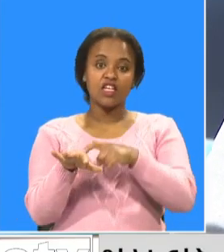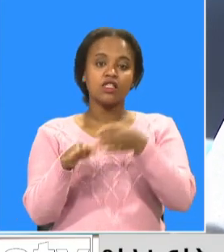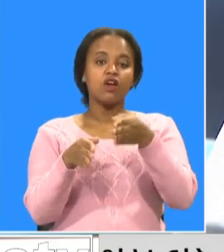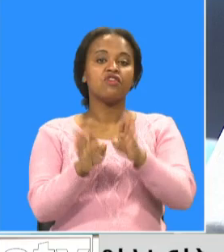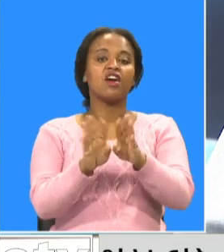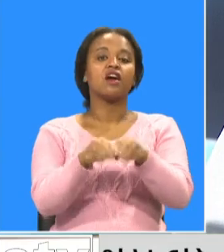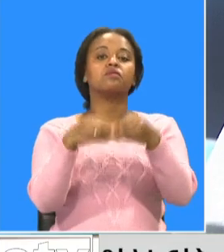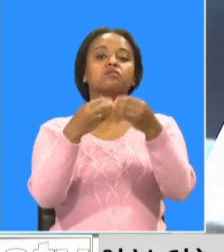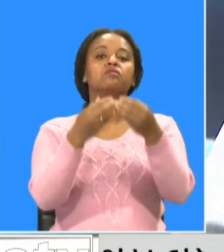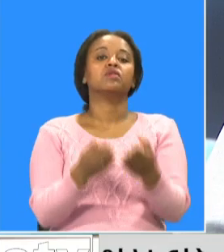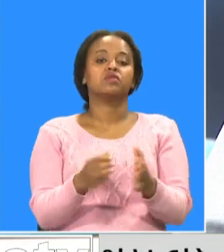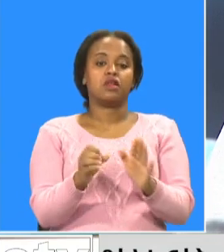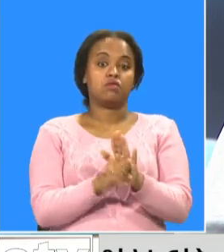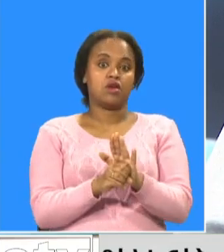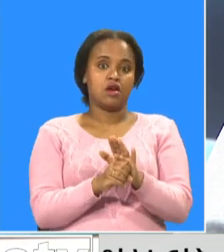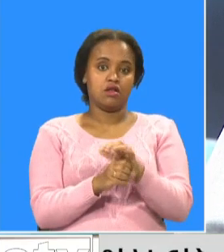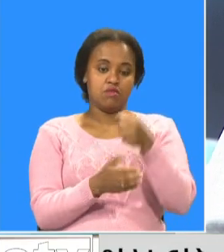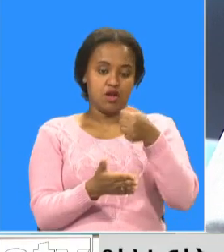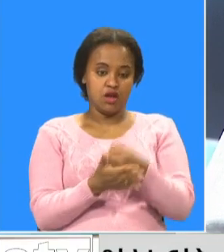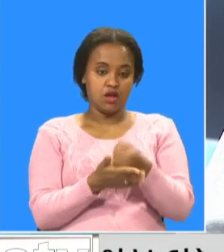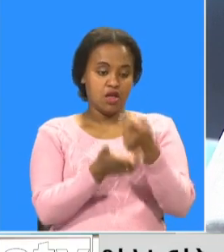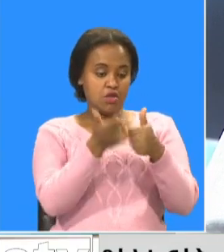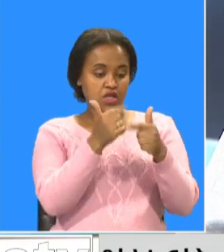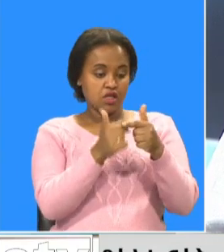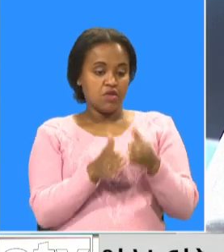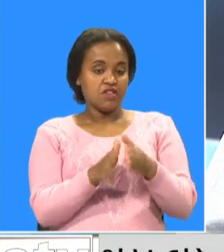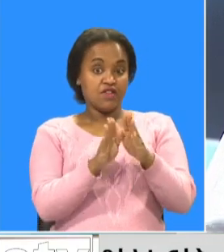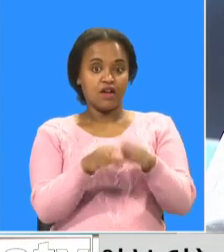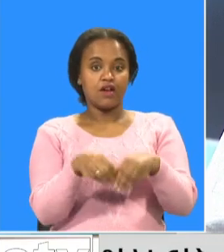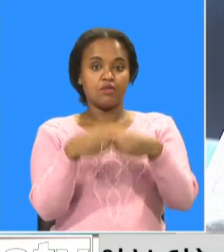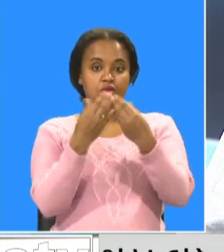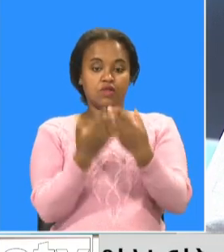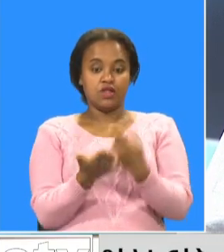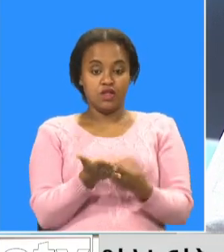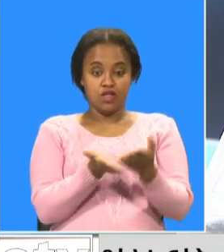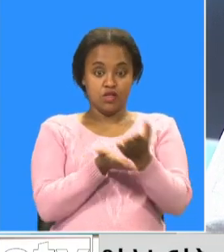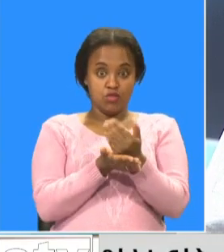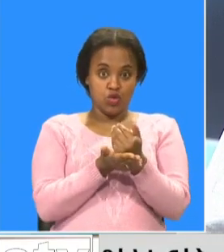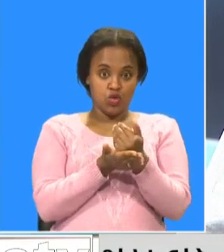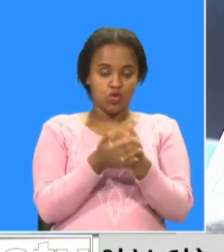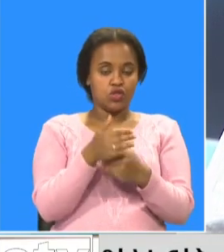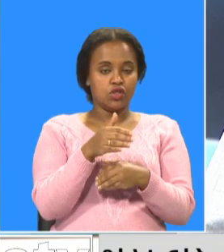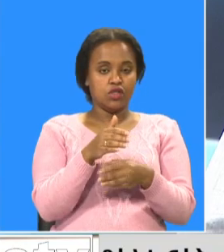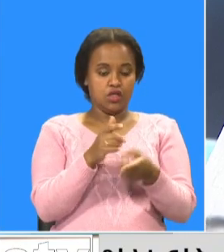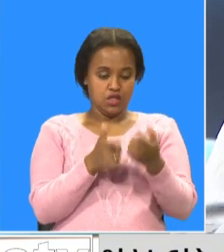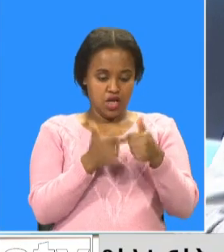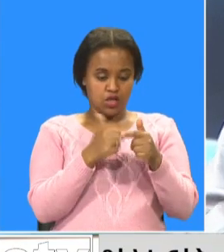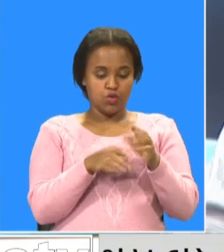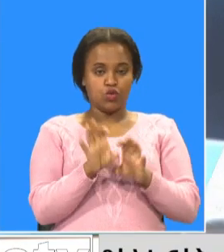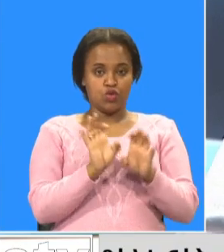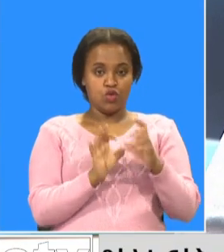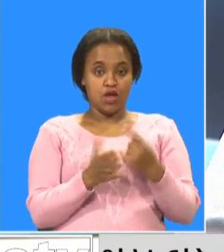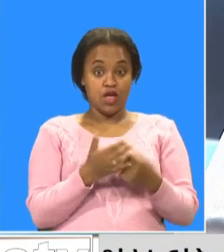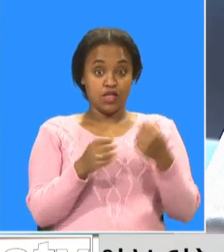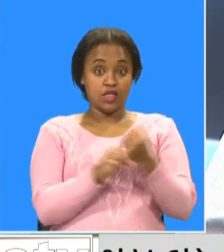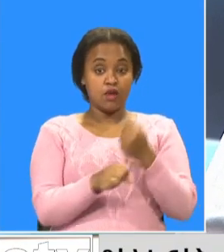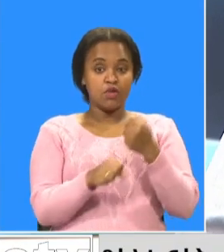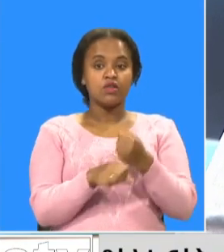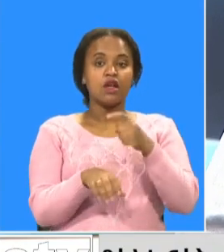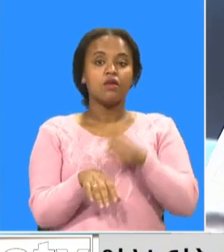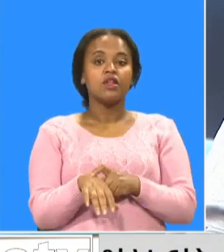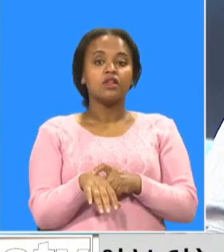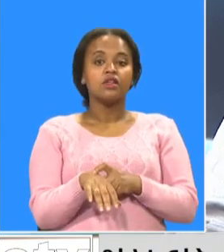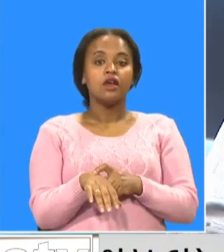ፍቃድ በመስጠት ፍቃድ ማራገጫና የማስመጣት ፍቃድ በመስጠት እነዚህ ምርቶች እንዲያስመጡ ተደርጓል። እንግዲህ ይሄን ስራ በመንሰራበት